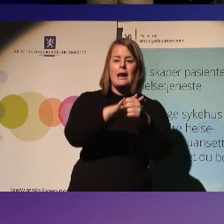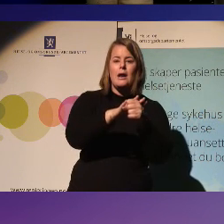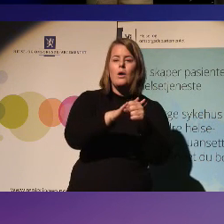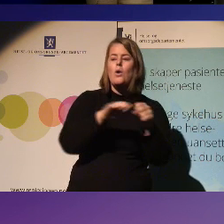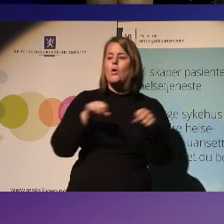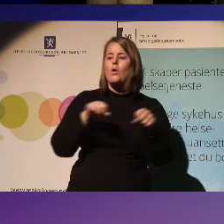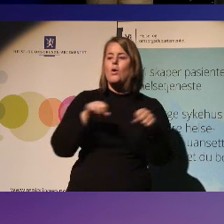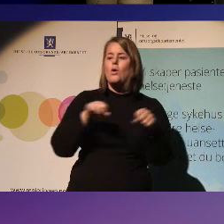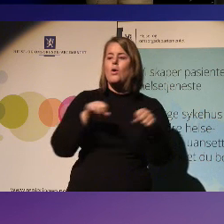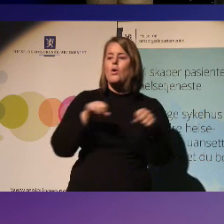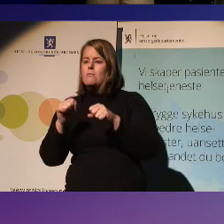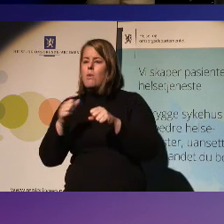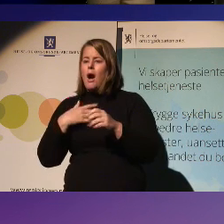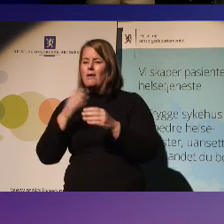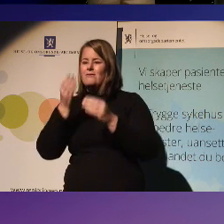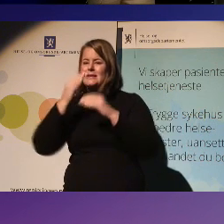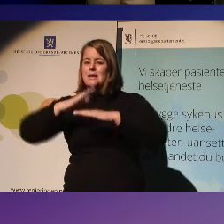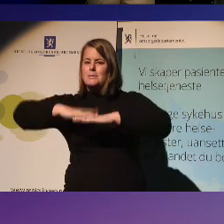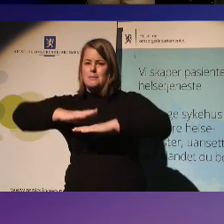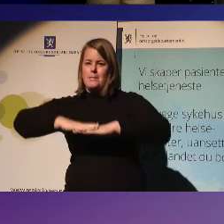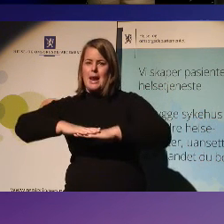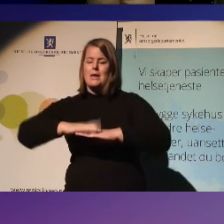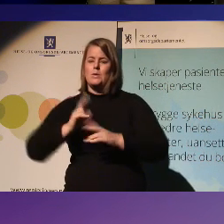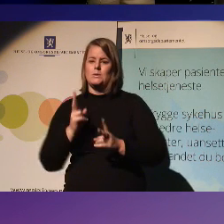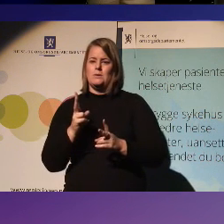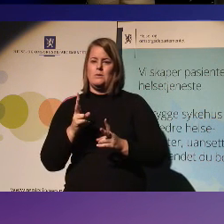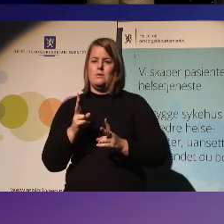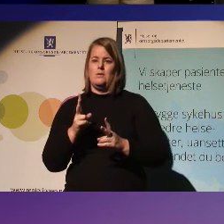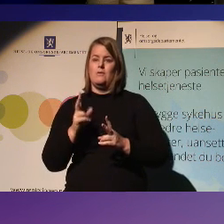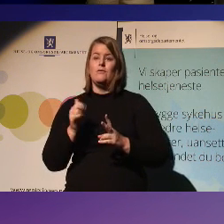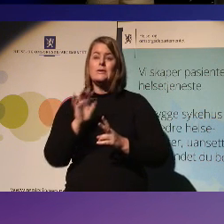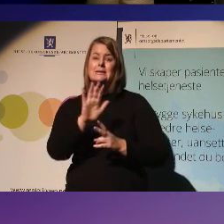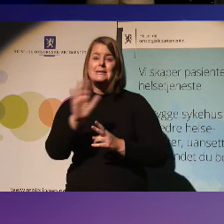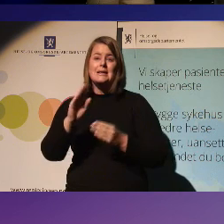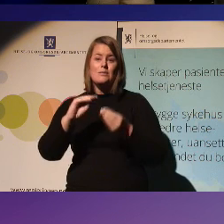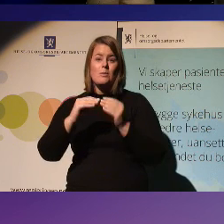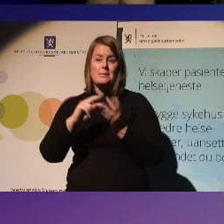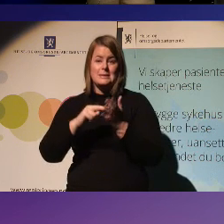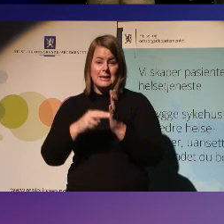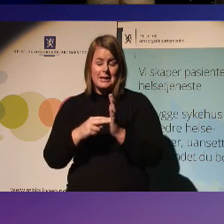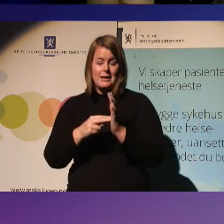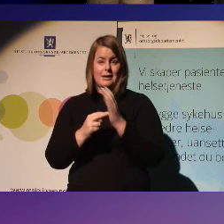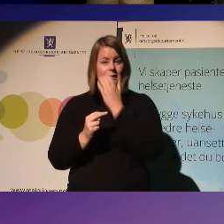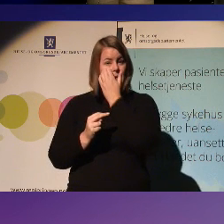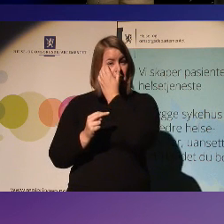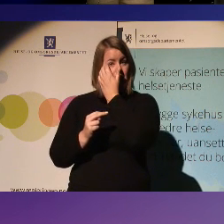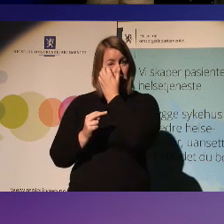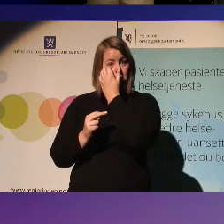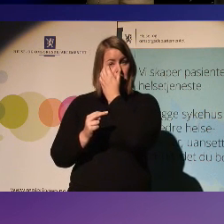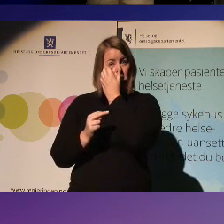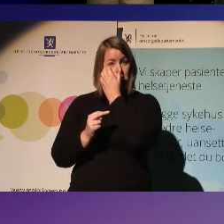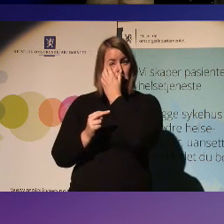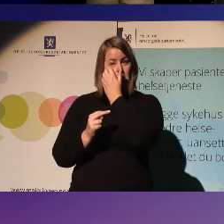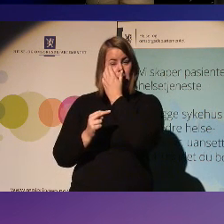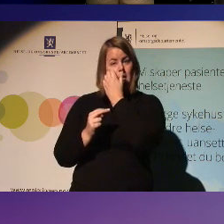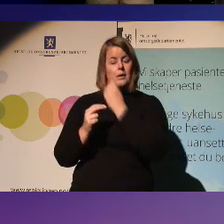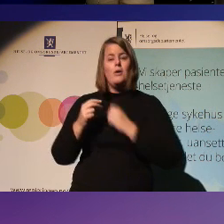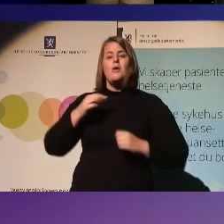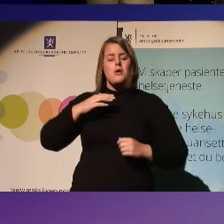ha vitenskapelig belegg for sine problemstillinger som når andre gjør det. Så jeg